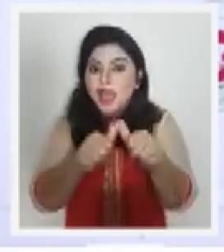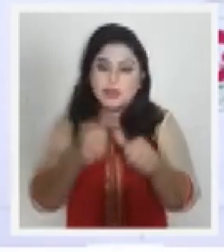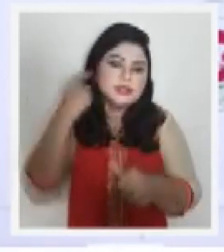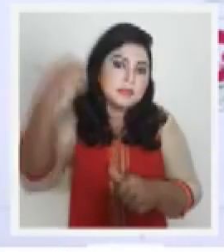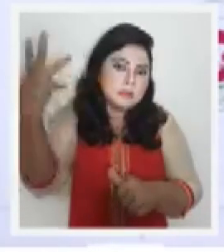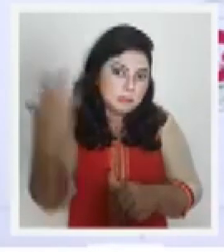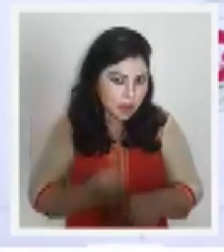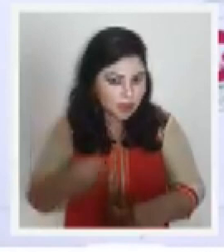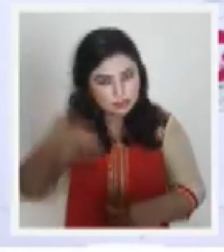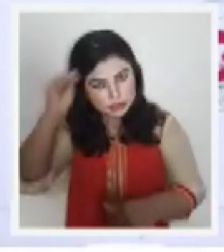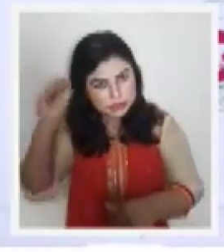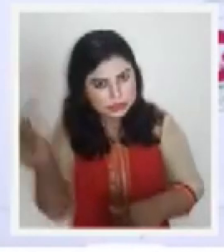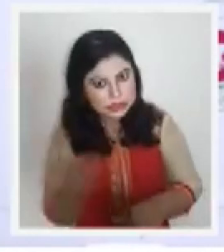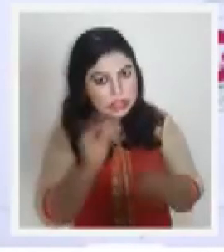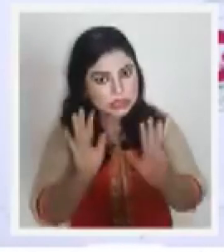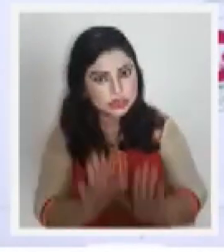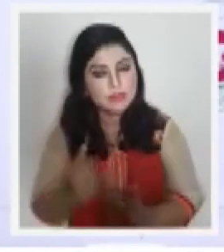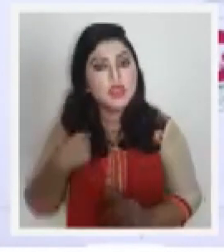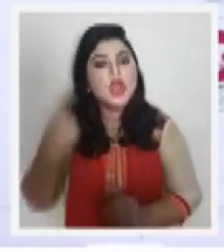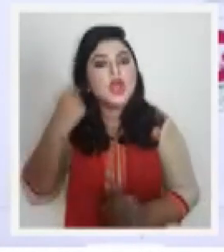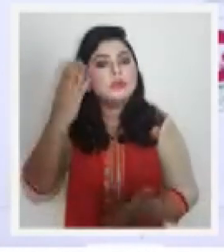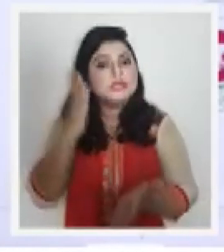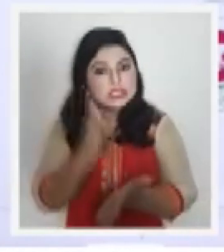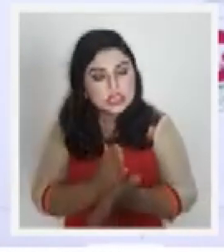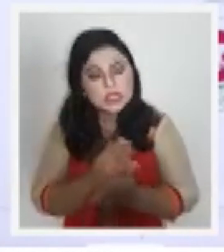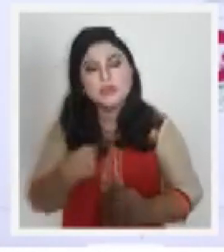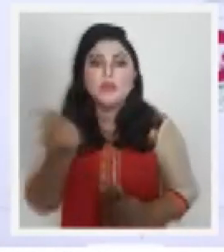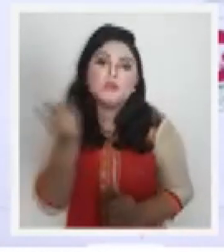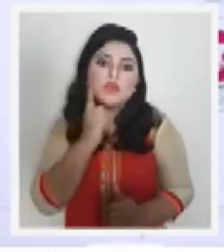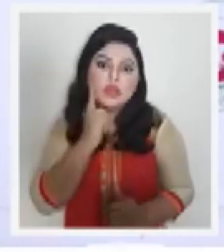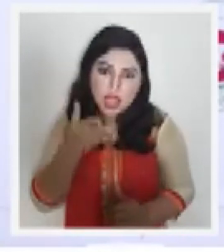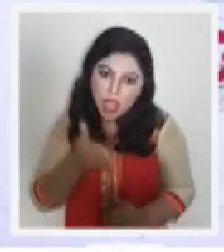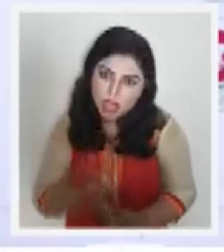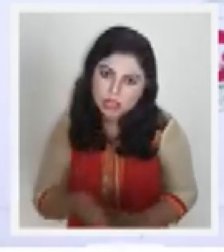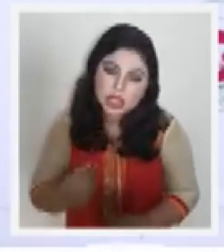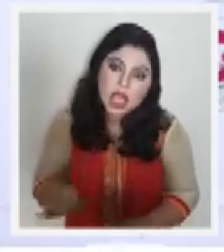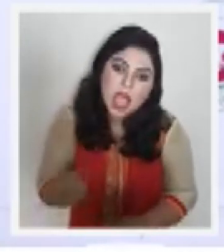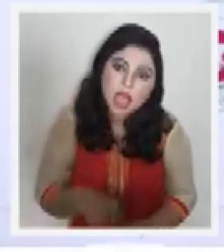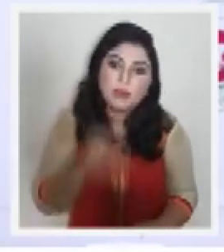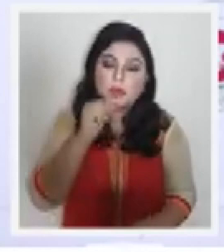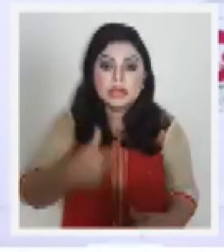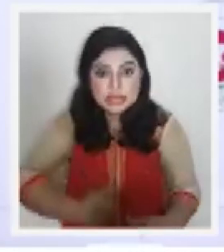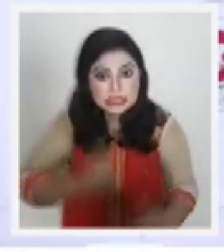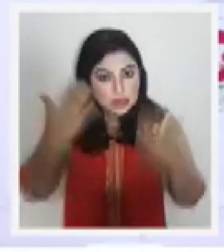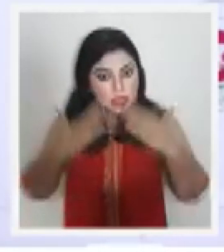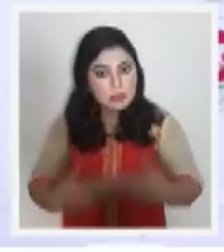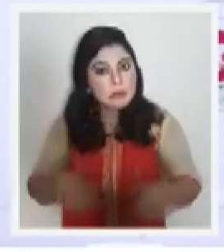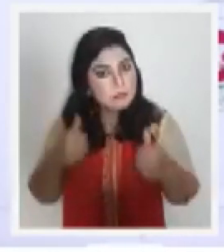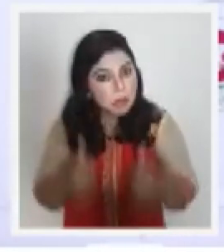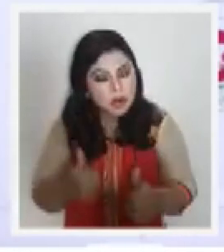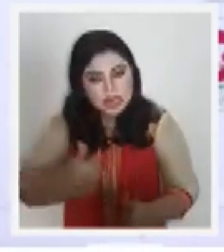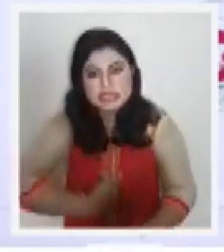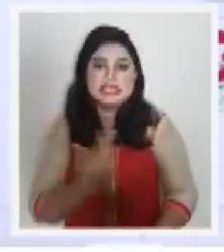রিপোর্ট 203, বিশ্ব স্বাস্থ্য সংস্থা, 10 আগস্ট 2020। এই ছিল আমাদের কাছে তথ্য। তথ্য শেষ করবার